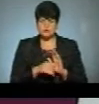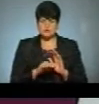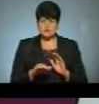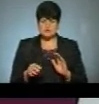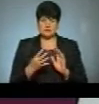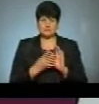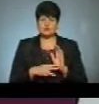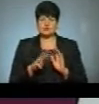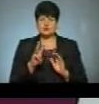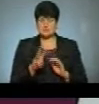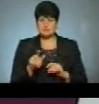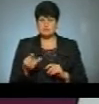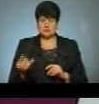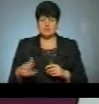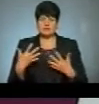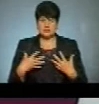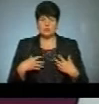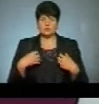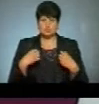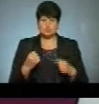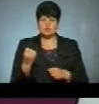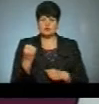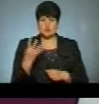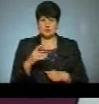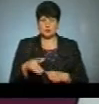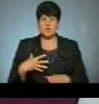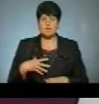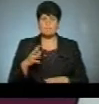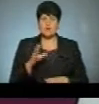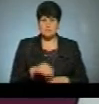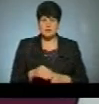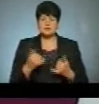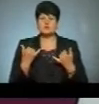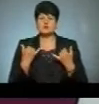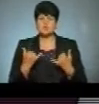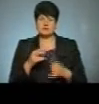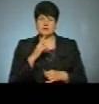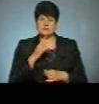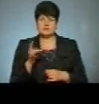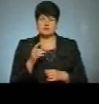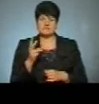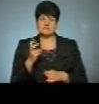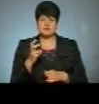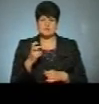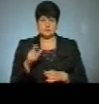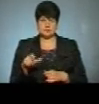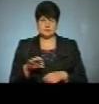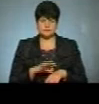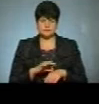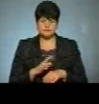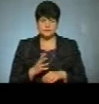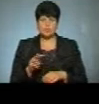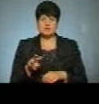93 жителі Тернопільщини вже одужали, 14 осіб померли. На сьогодні у Кременецькому районі 200 хворих на COVID-19,